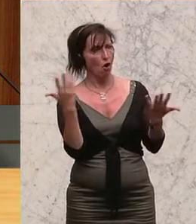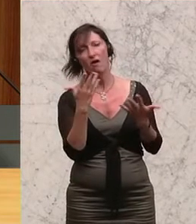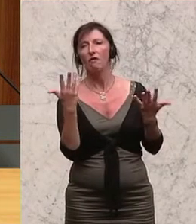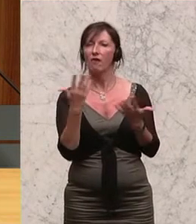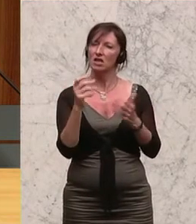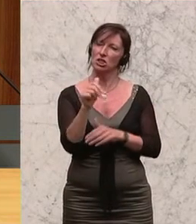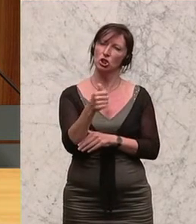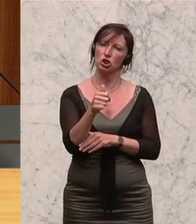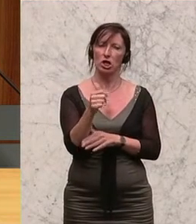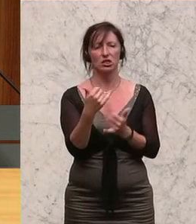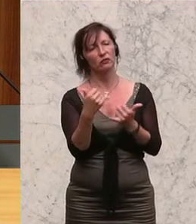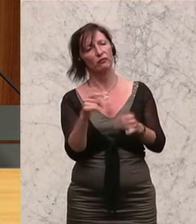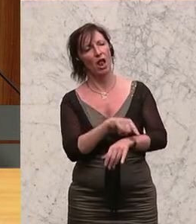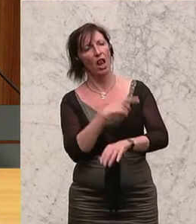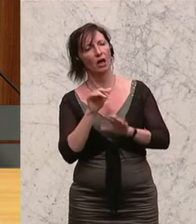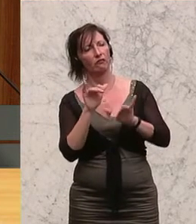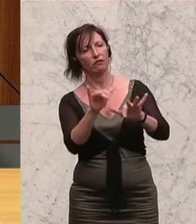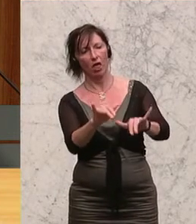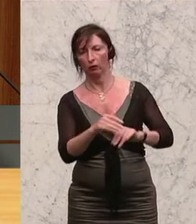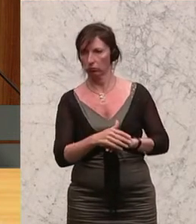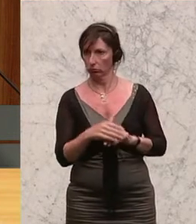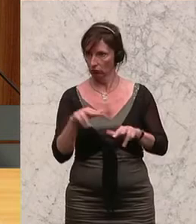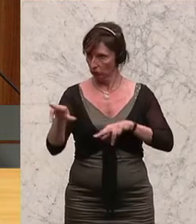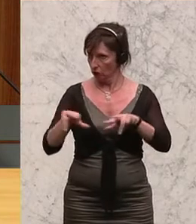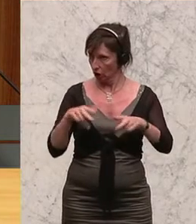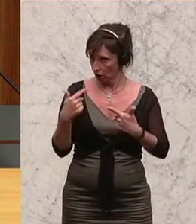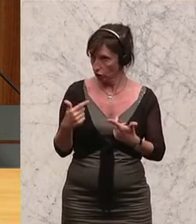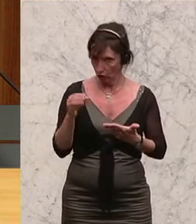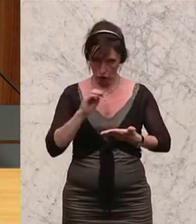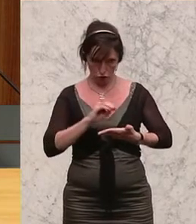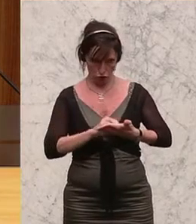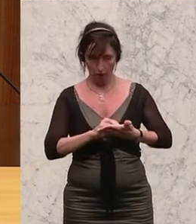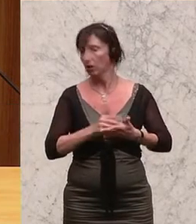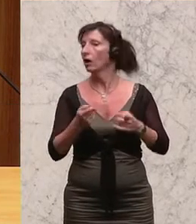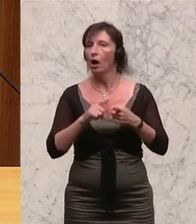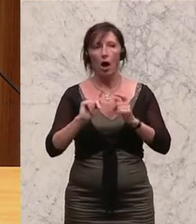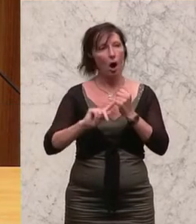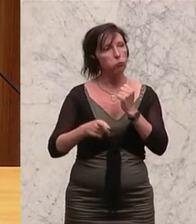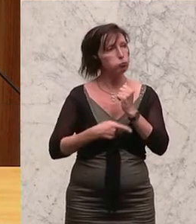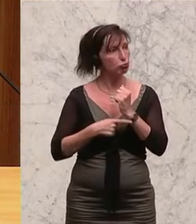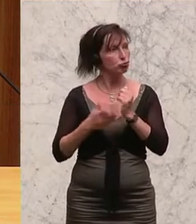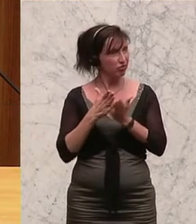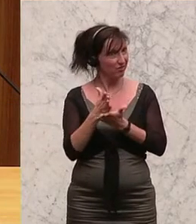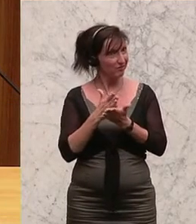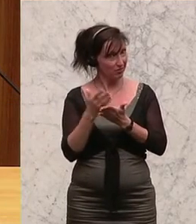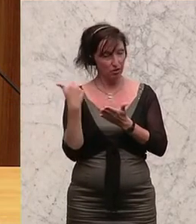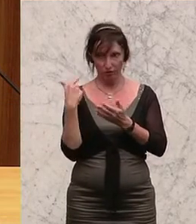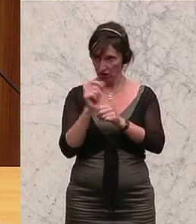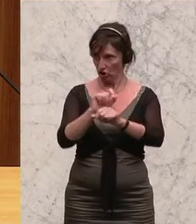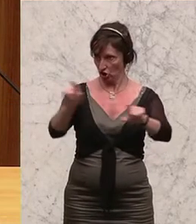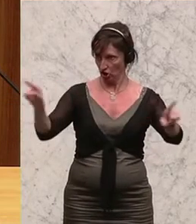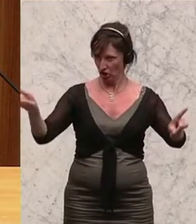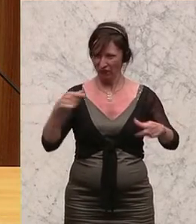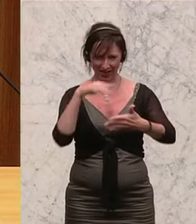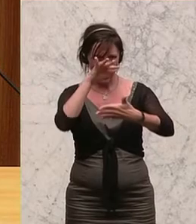Folgeabschätzung, die in der Regierungsvorlage auch abgebildet ist, auch die der Budgetdienst ausgesendet hat, und man sich die Mühe macht,